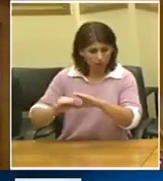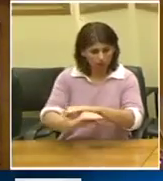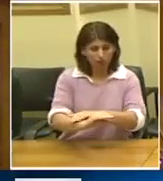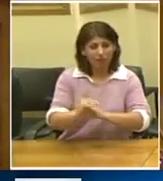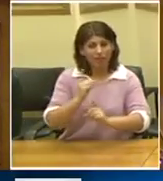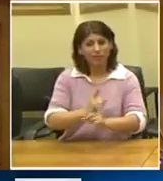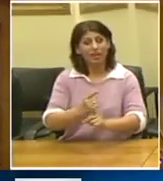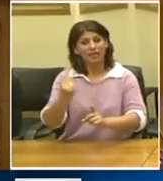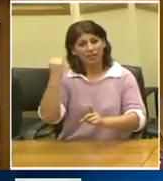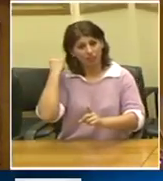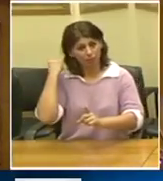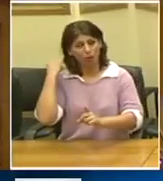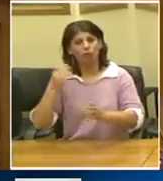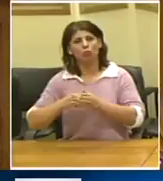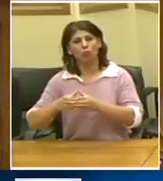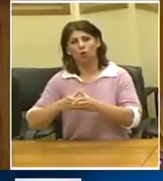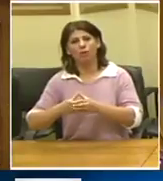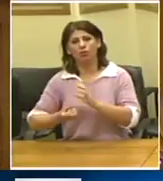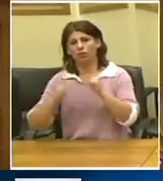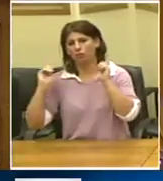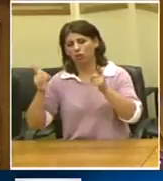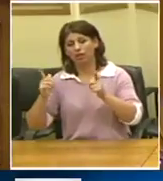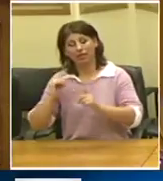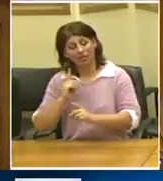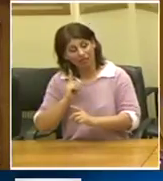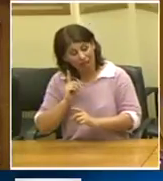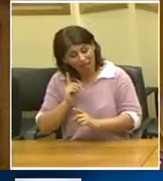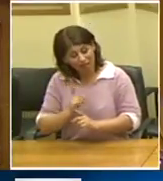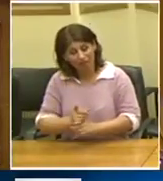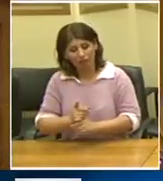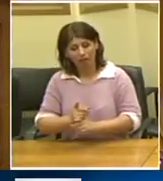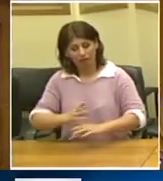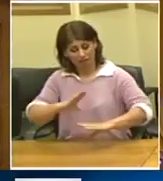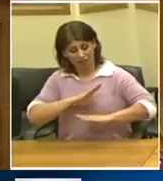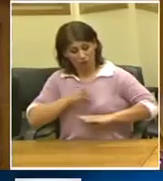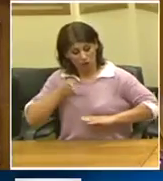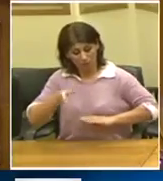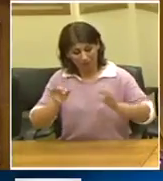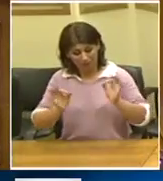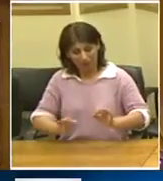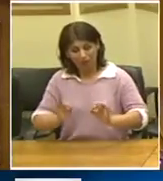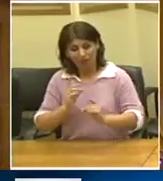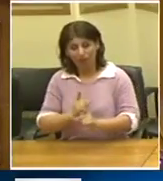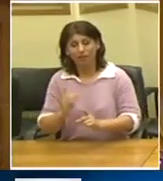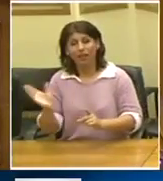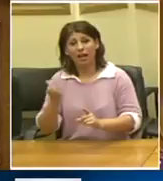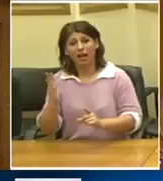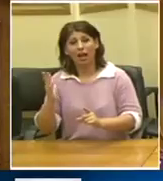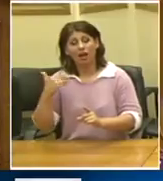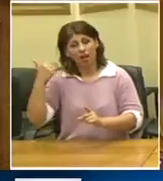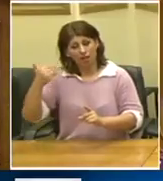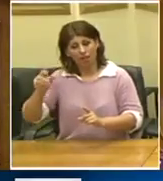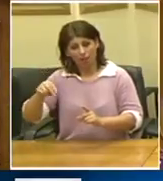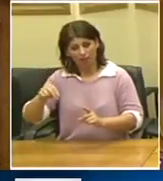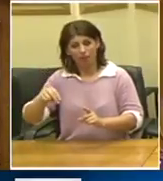αντιπρόεδρος του κόμματος της αξιωματικής αντιπολίτευσης. Και φυσικά πατριωτισμός είναι να υπηρετείς τη στρατιωτική σου θητεία κανονικά, ειδικά αν πρόκειται να εκμεταλλευτείς τον πατριωτισμό για να